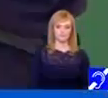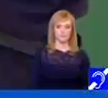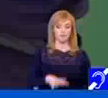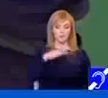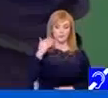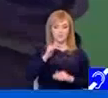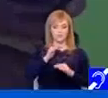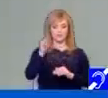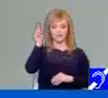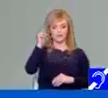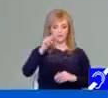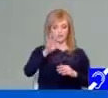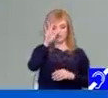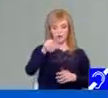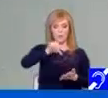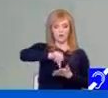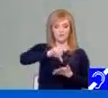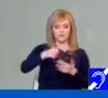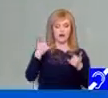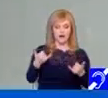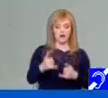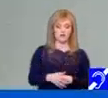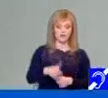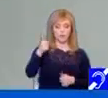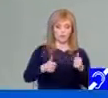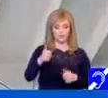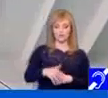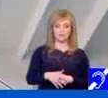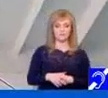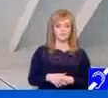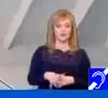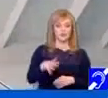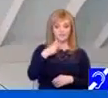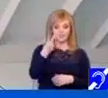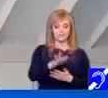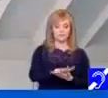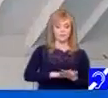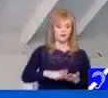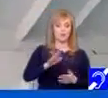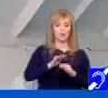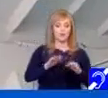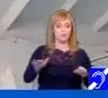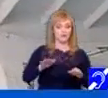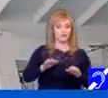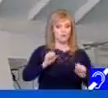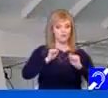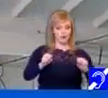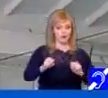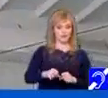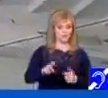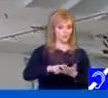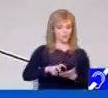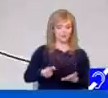Zeci de elevi din municipiul Chișinău au participat astăzi la Cupa de Iarnă la Turism Pedestru. Vedeți în telejurnal cum micii curajoși au depășit